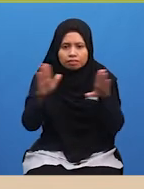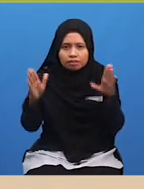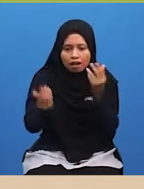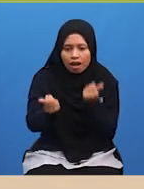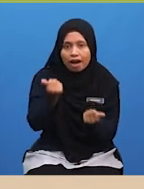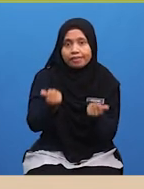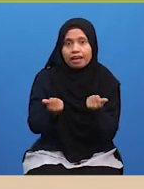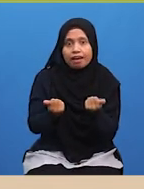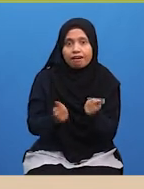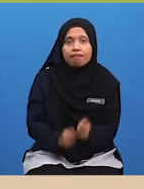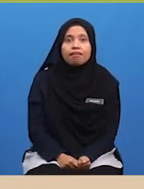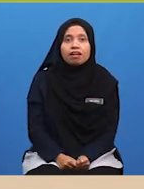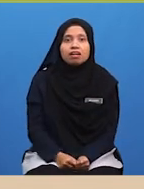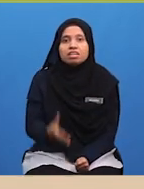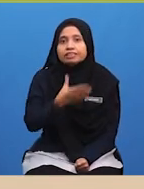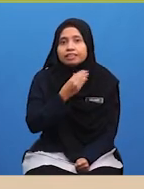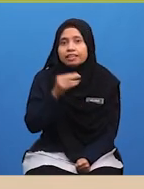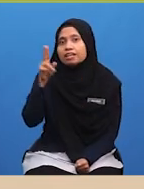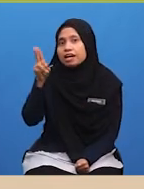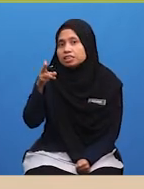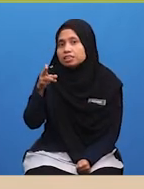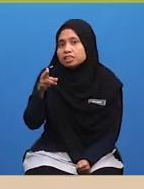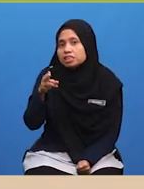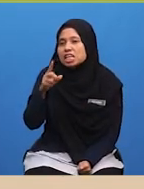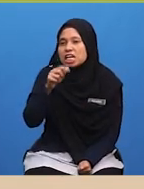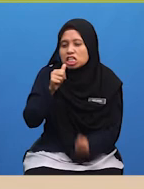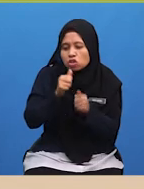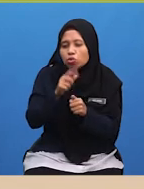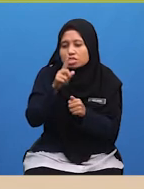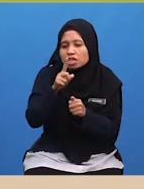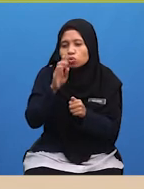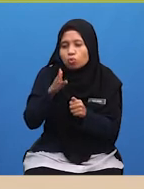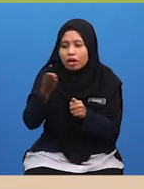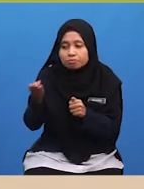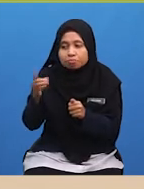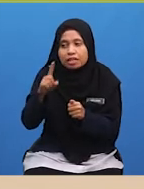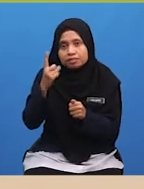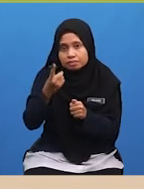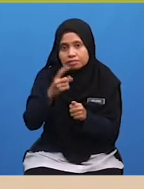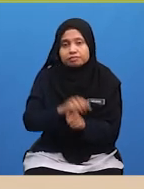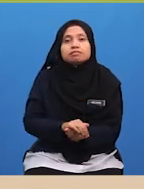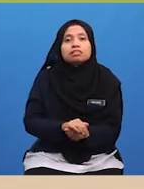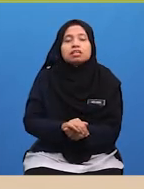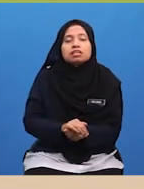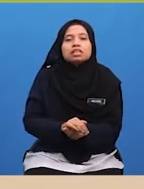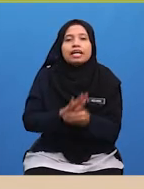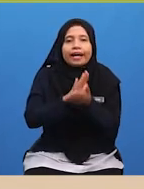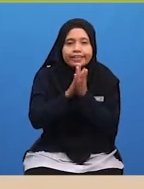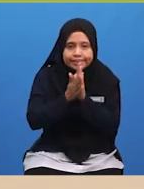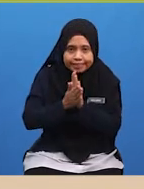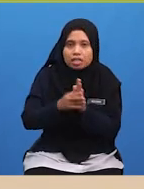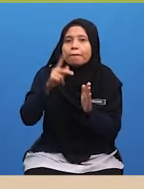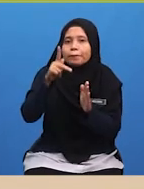tidak bersikap adil dan hanya menyebelahi sesuatu pihak sahaja,